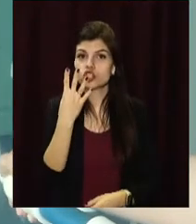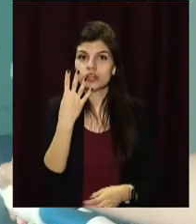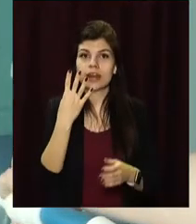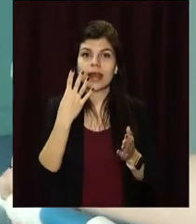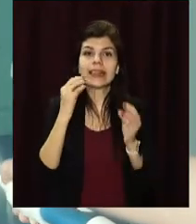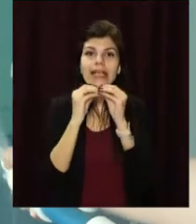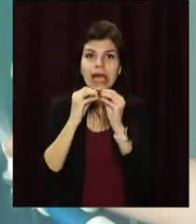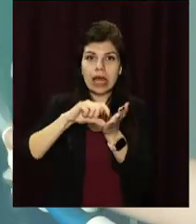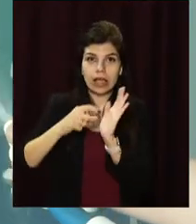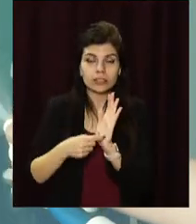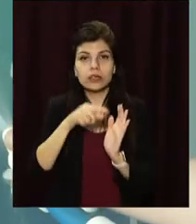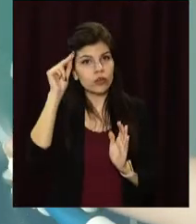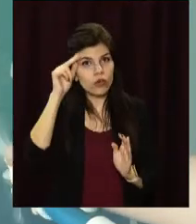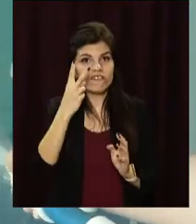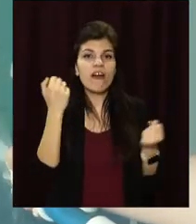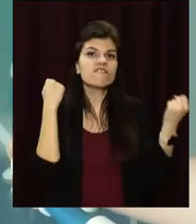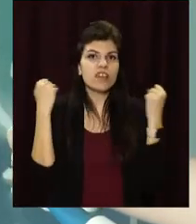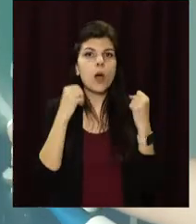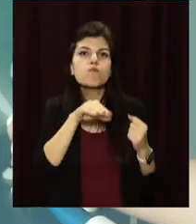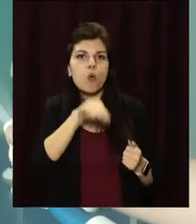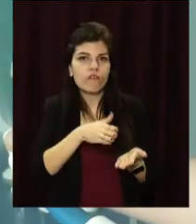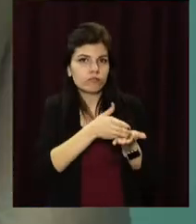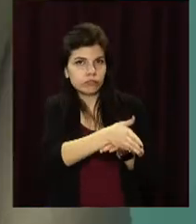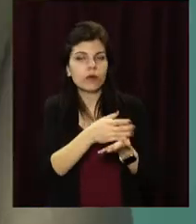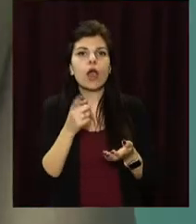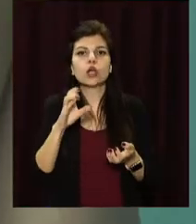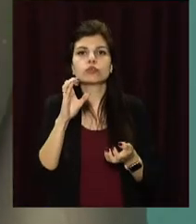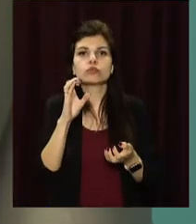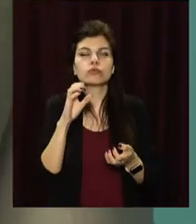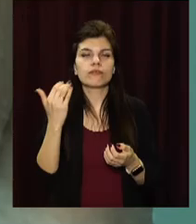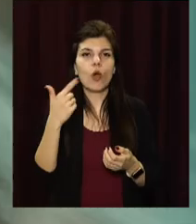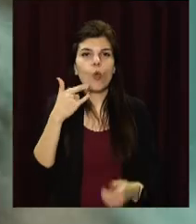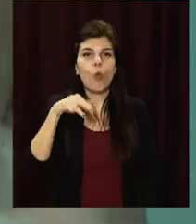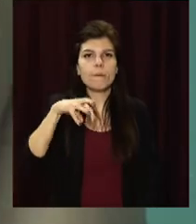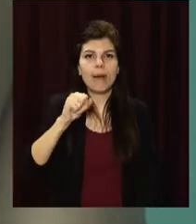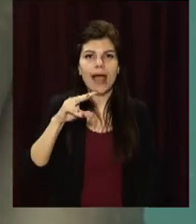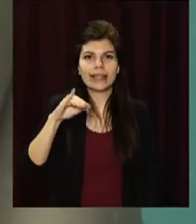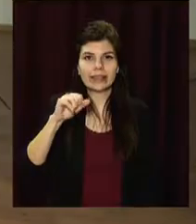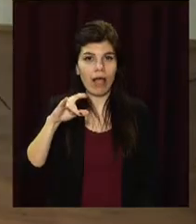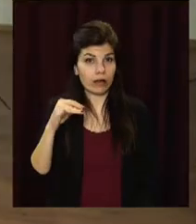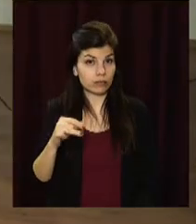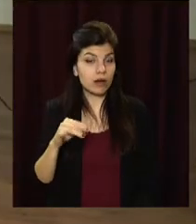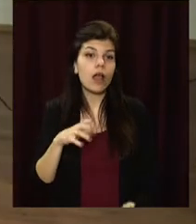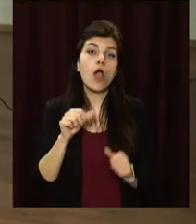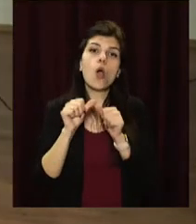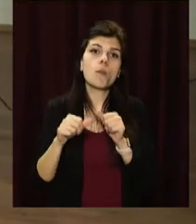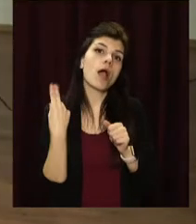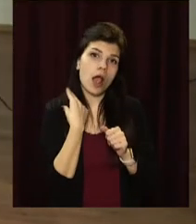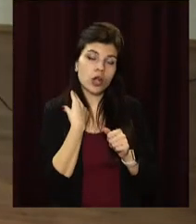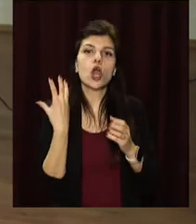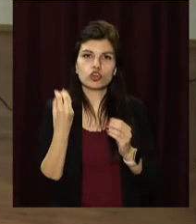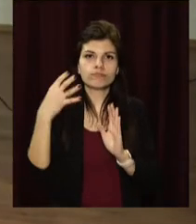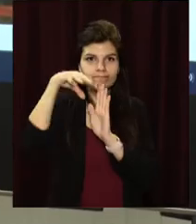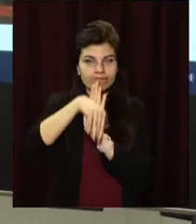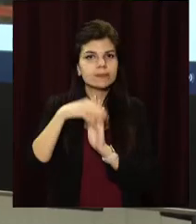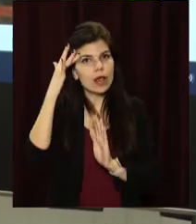2 навчатимуться за фізкультурним профілем, 2 – за суспільно-гуманітарним. Зокрема, гуманітарії, окрім англійської, почнуть ґрунтовно опановувати